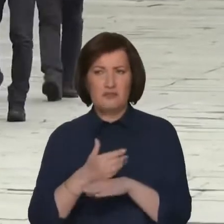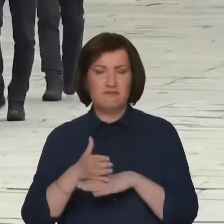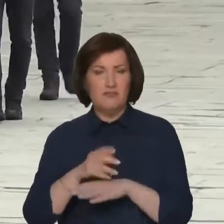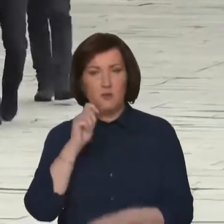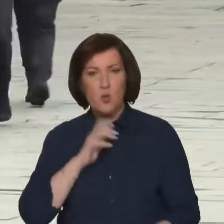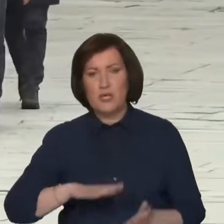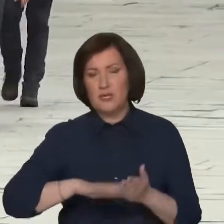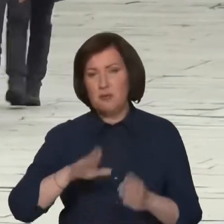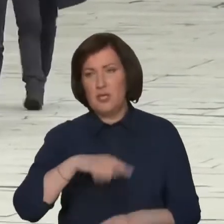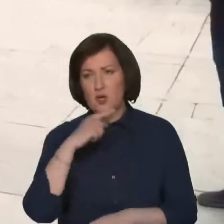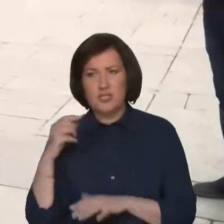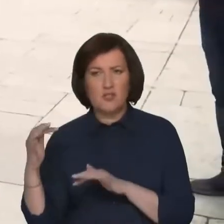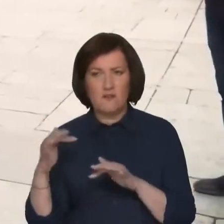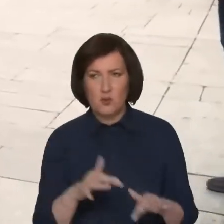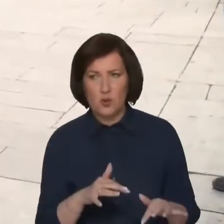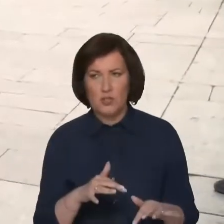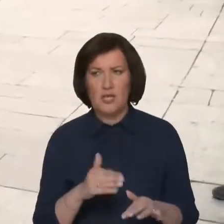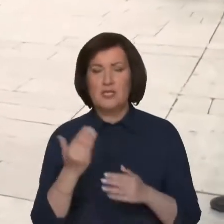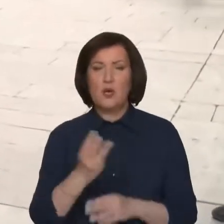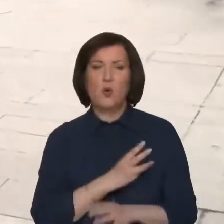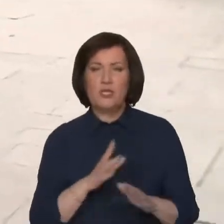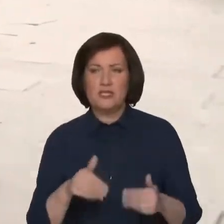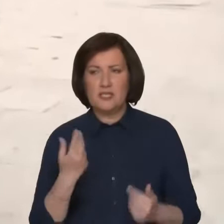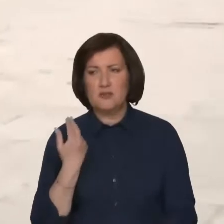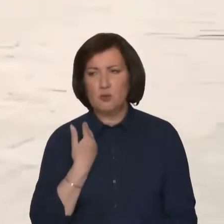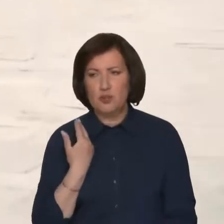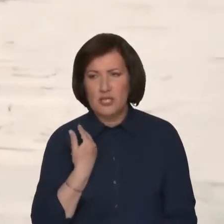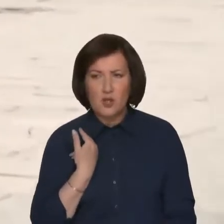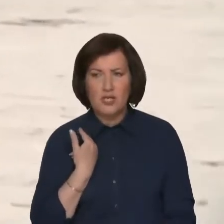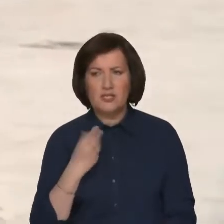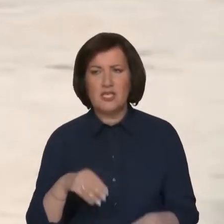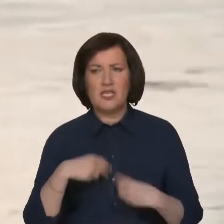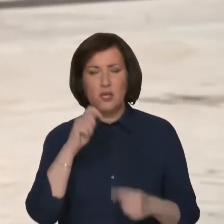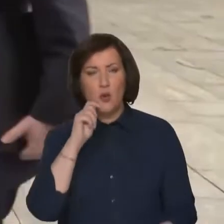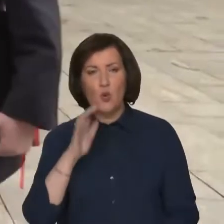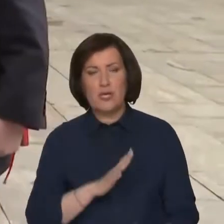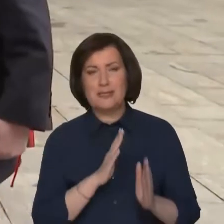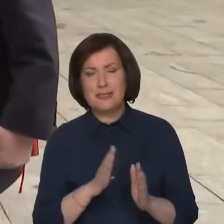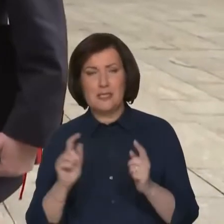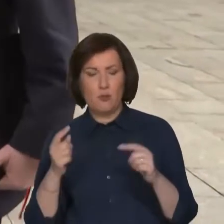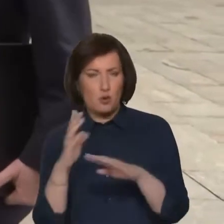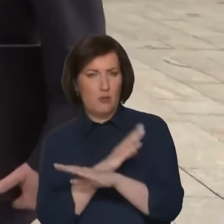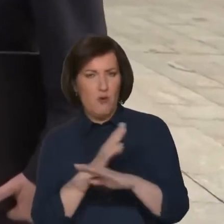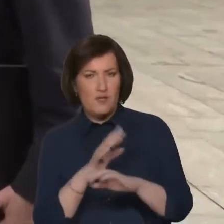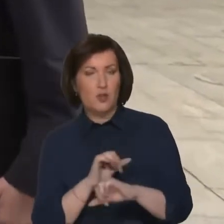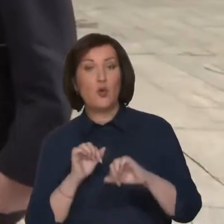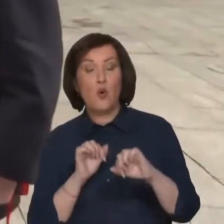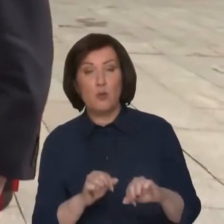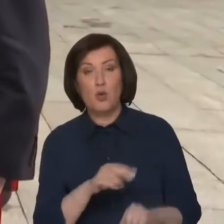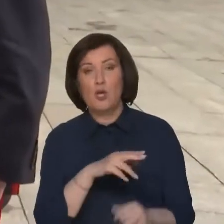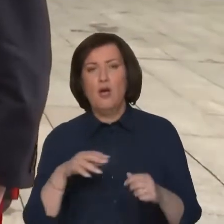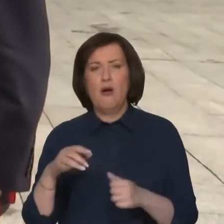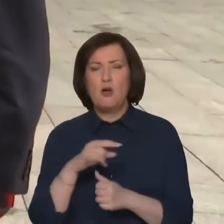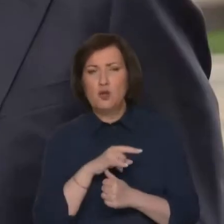відвідав Україну після російського вторгнення. За його ініціативи Сполучене Королівство надало Україні системи протиповітряної оборони,